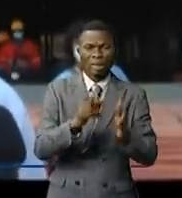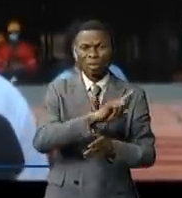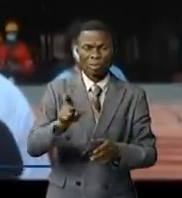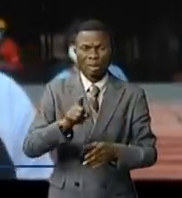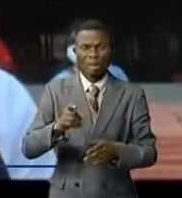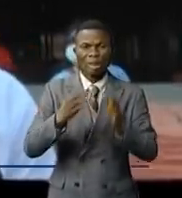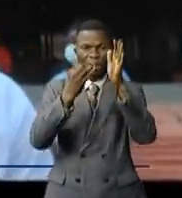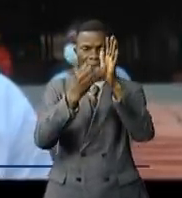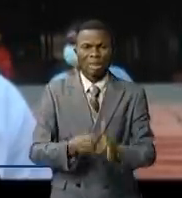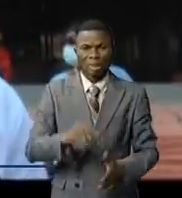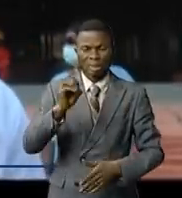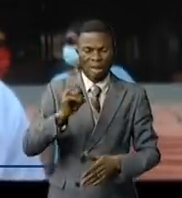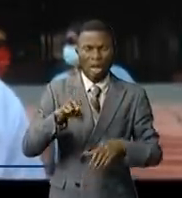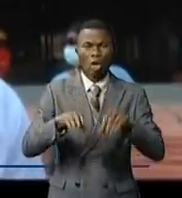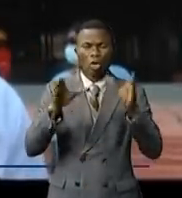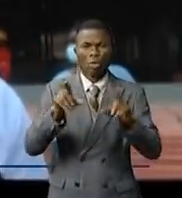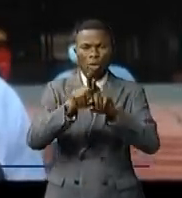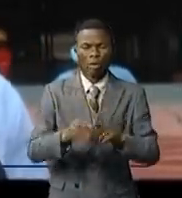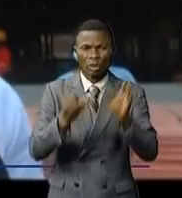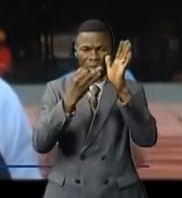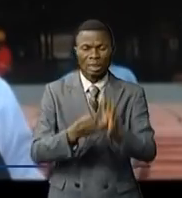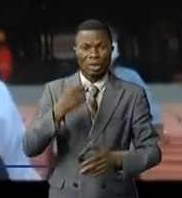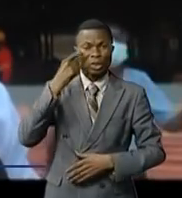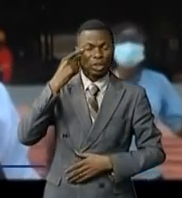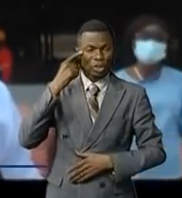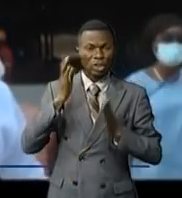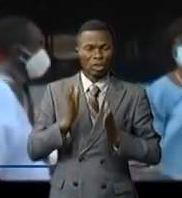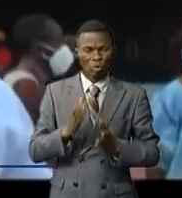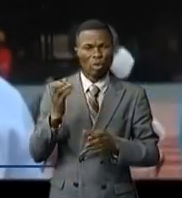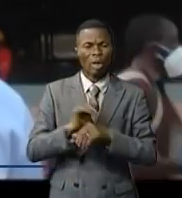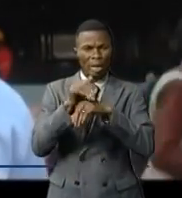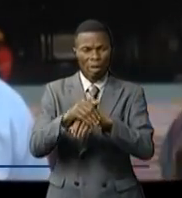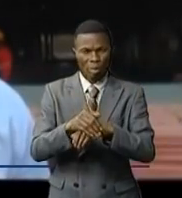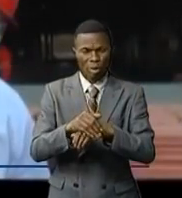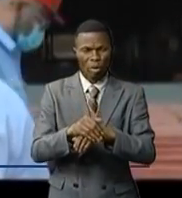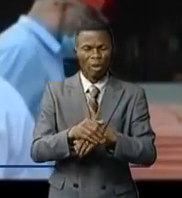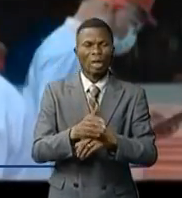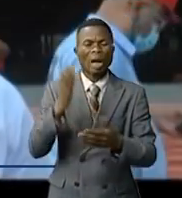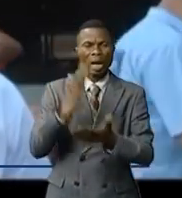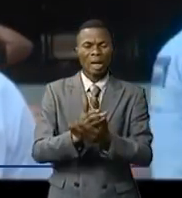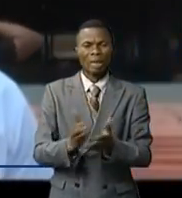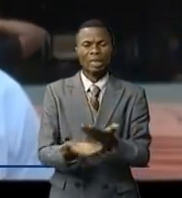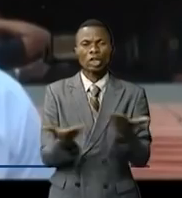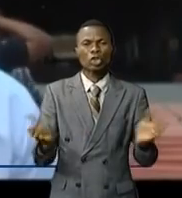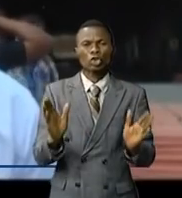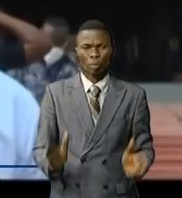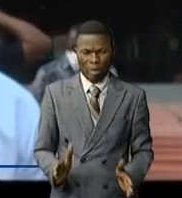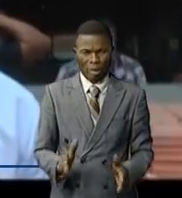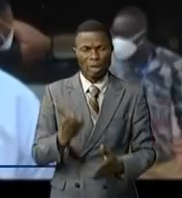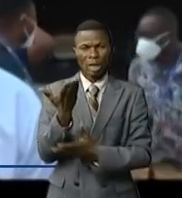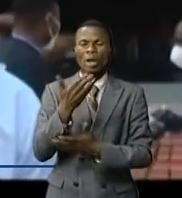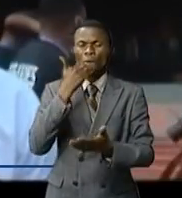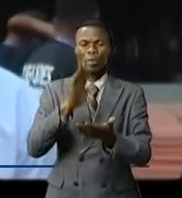et dont 500 Chinois. Donc c'est pour montrer qu'il contribue au combat du chômage de notre pays. Donc nous félicitons